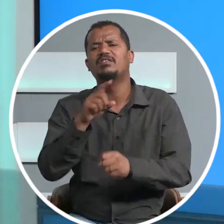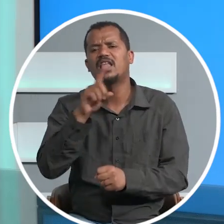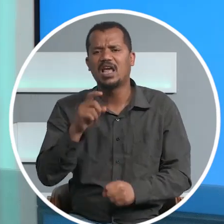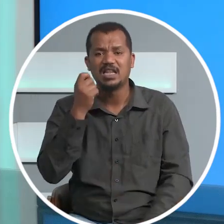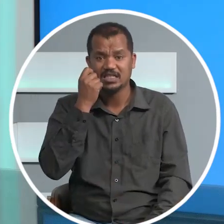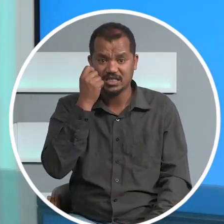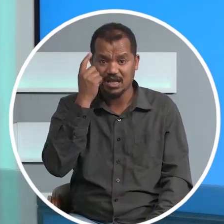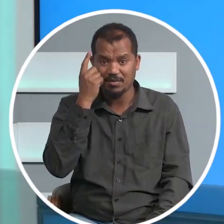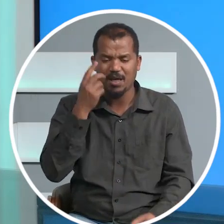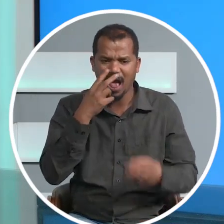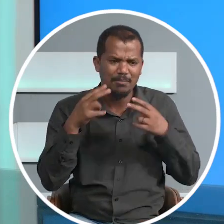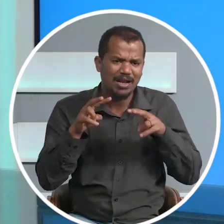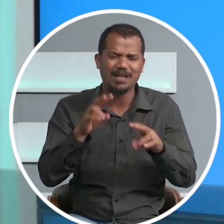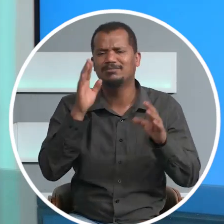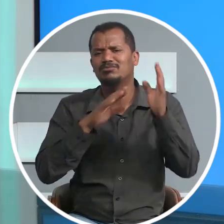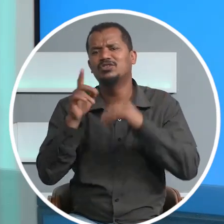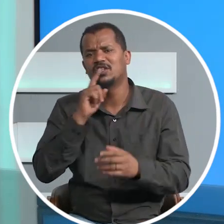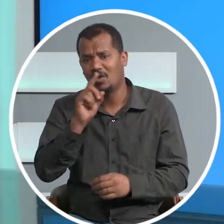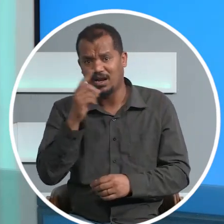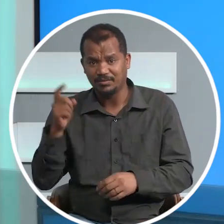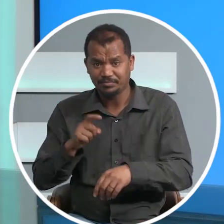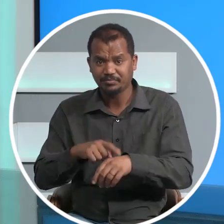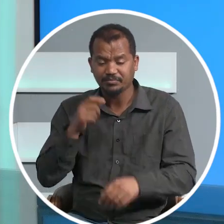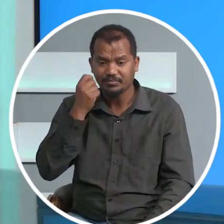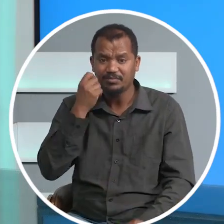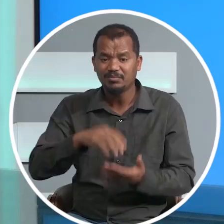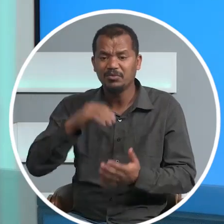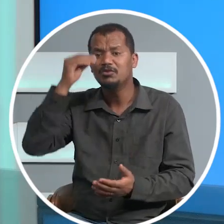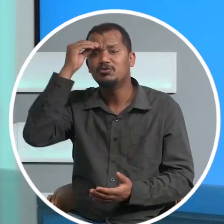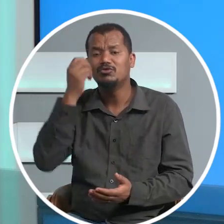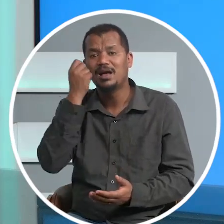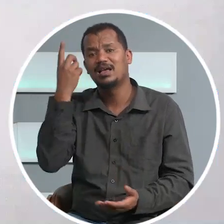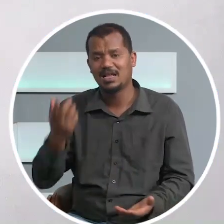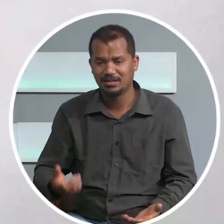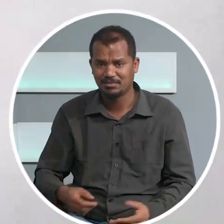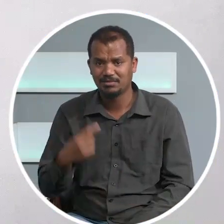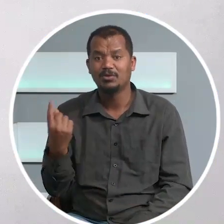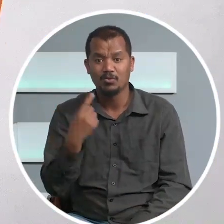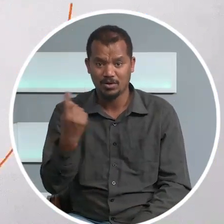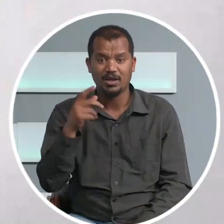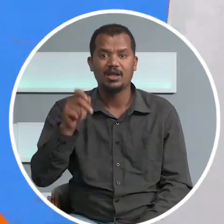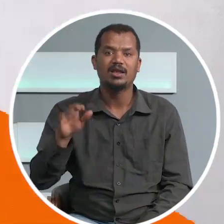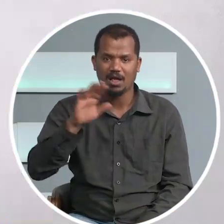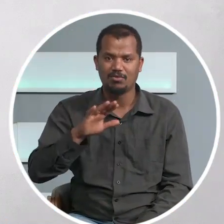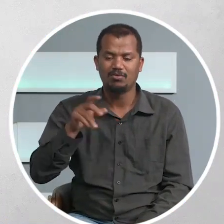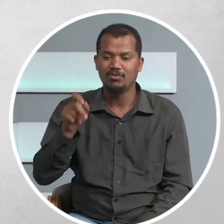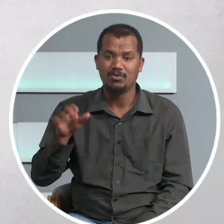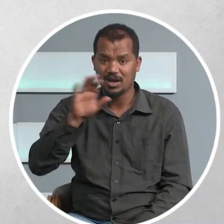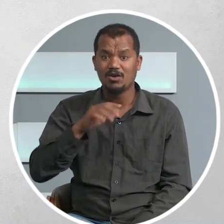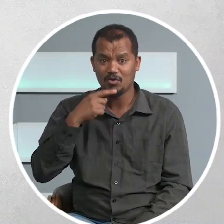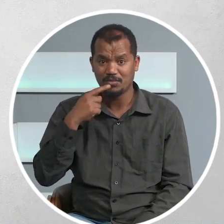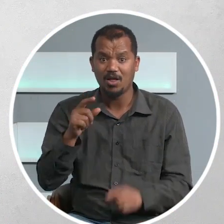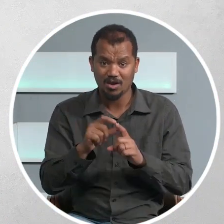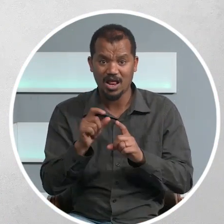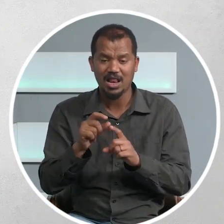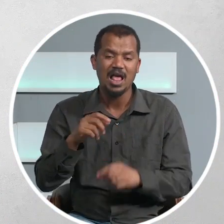ይጠይቃል። ግንዛቤም አመለካከትም ችግር ነው። አንዳንዴ ማገናዘብም ትምህርቱን አላለም። ሁሌ ዳጉ